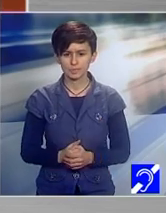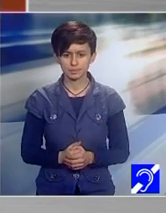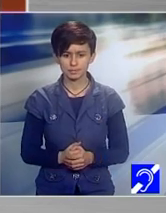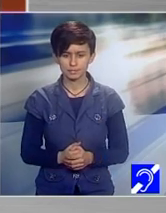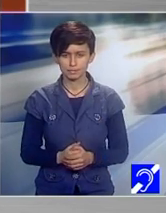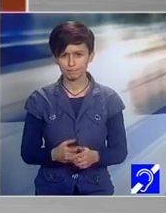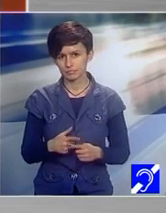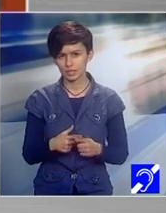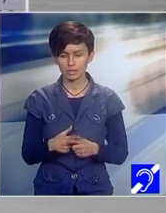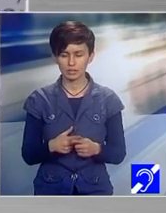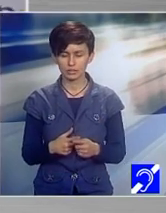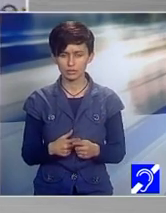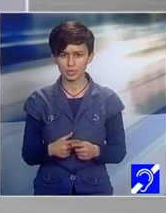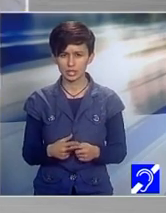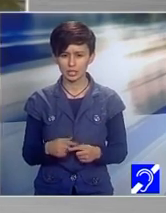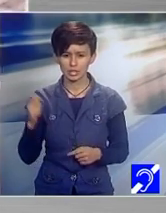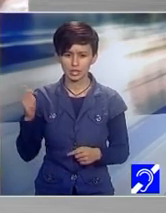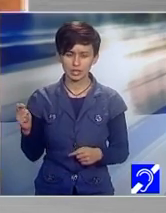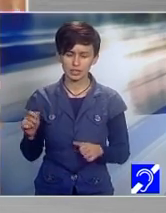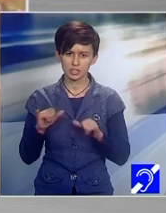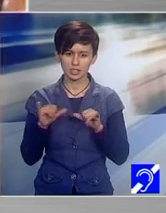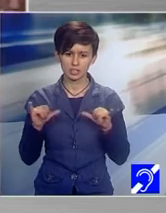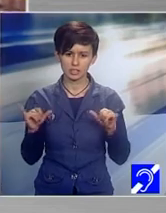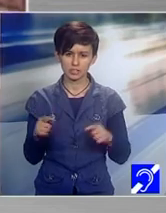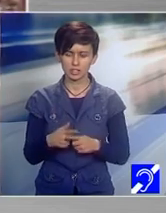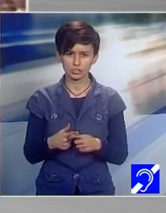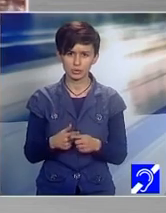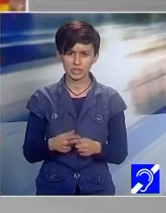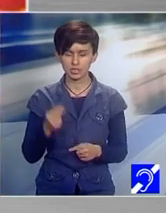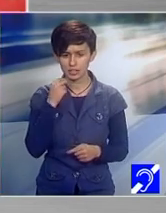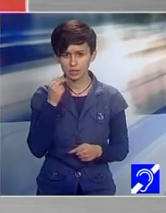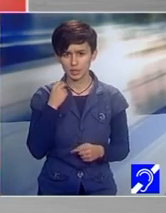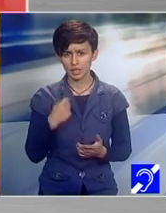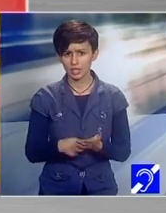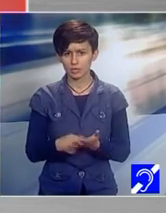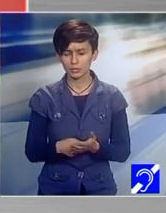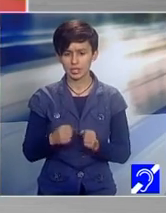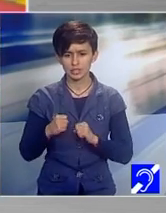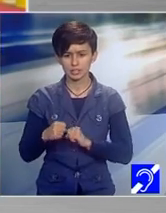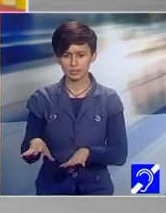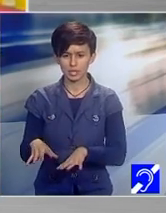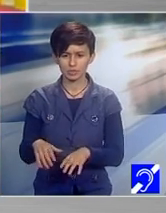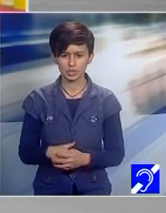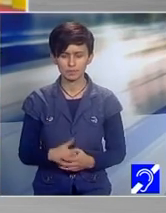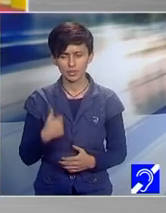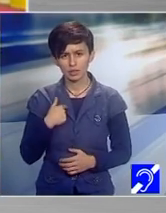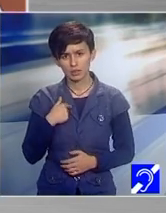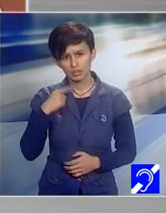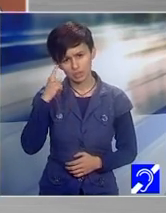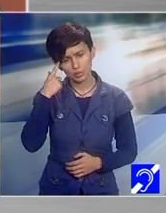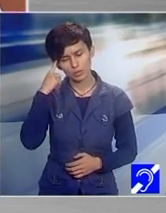Cam jumătate, în țările dezvoltate, cam jumătate din alimentele cumpărate se aruncă. Asta am reținut la un moment